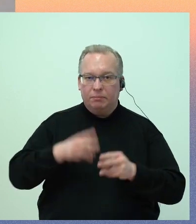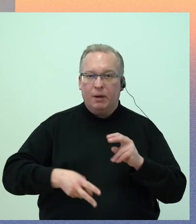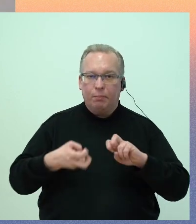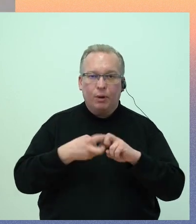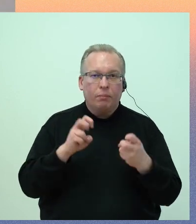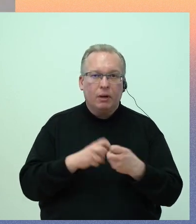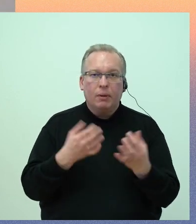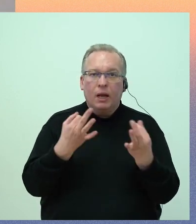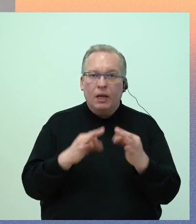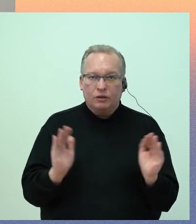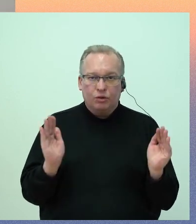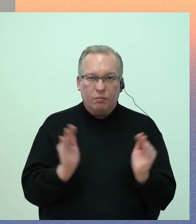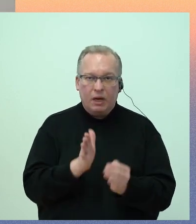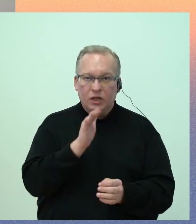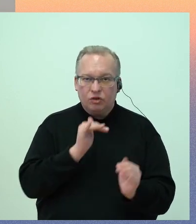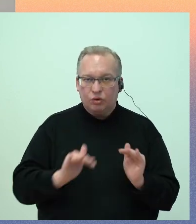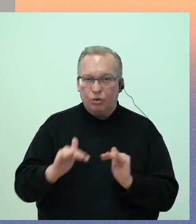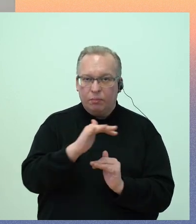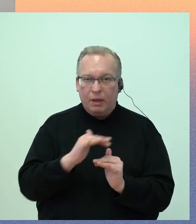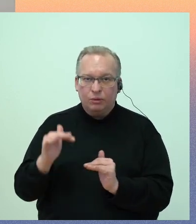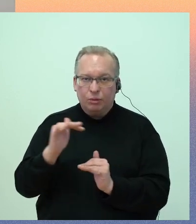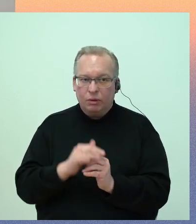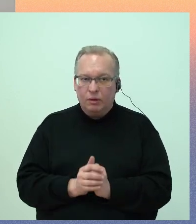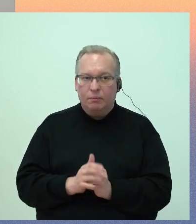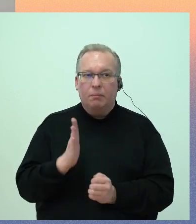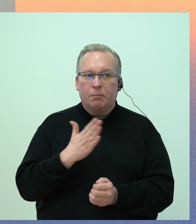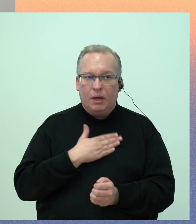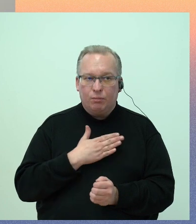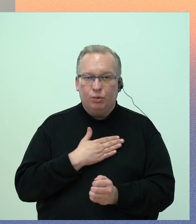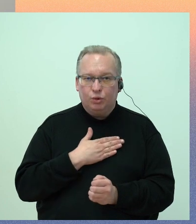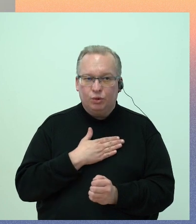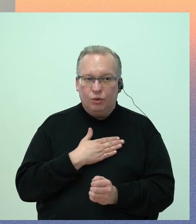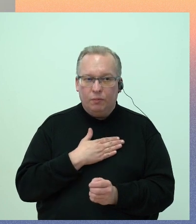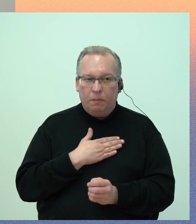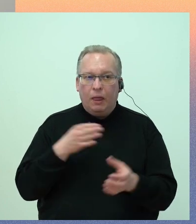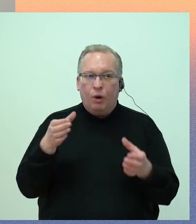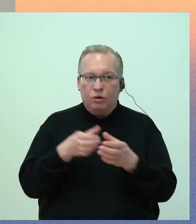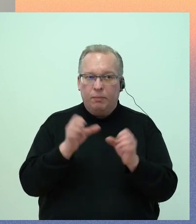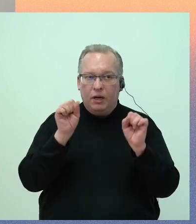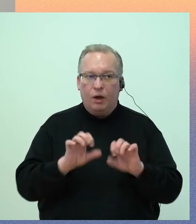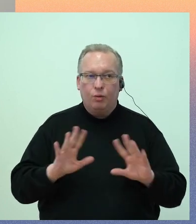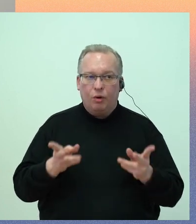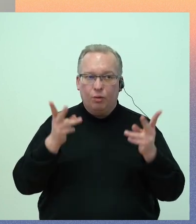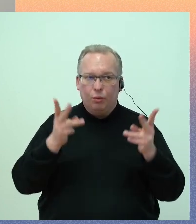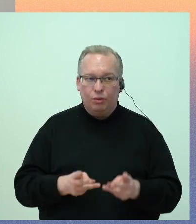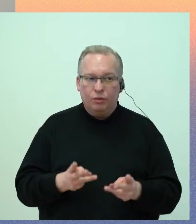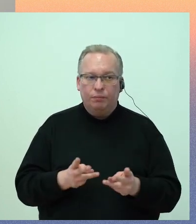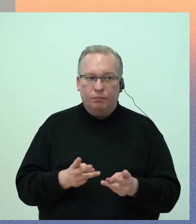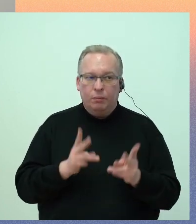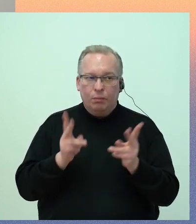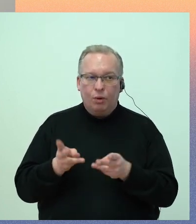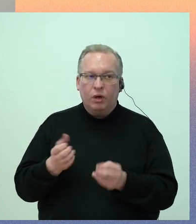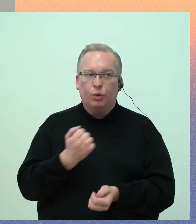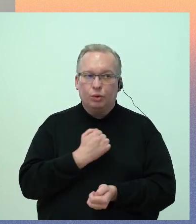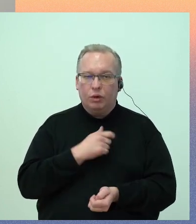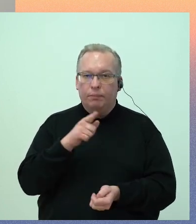pačiu leistume mažesnėms žydų bendruomenėms per mūsų platformą išreikšti, kokių konkrečių poreikių jie turi.